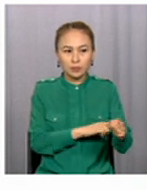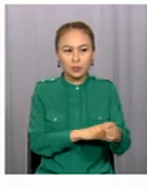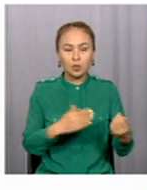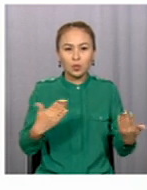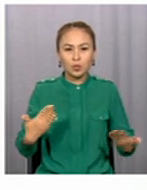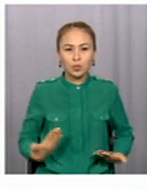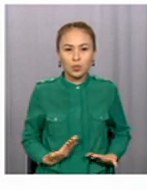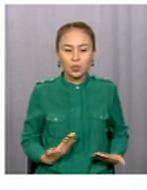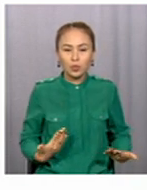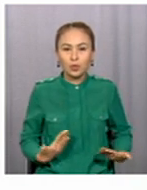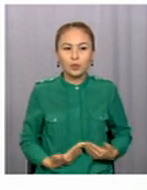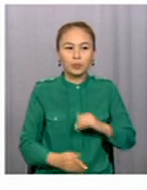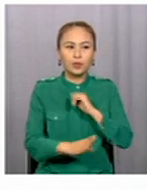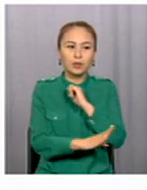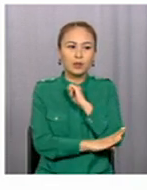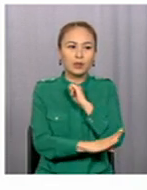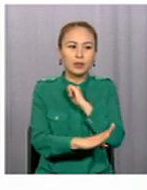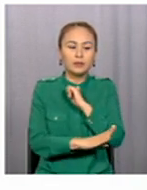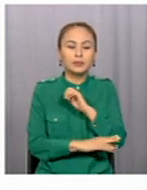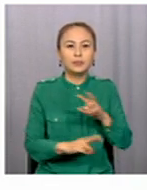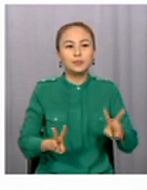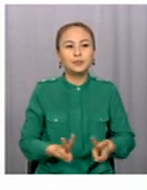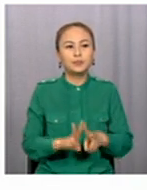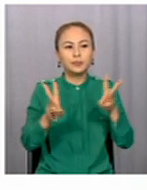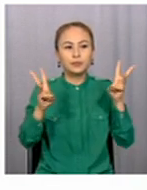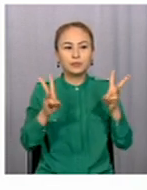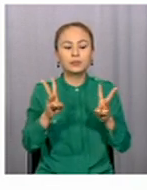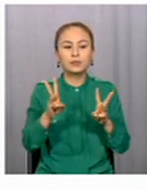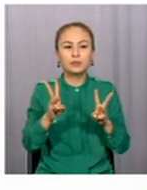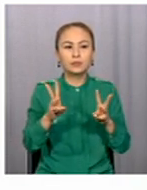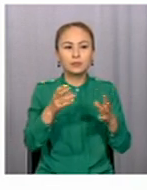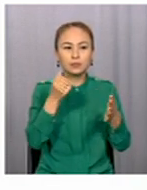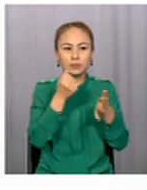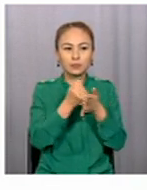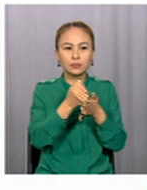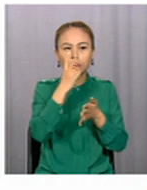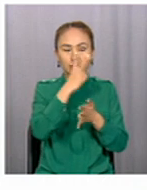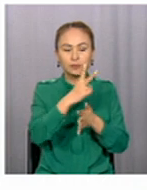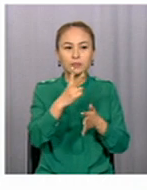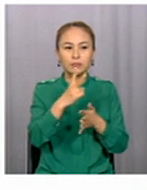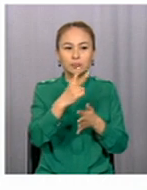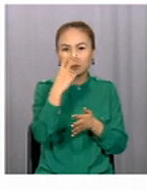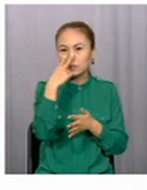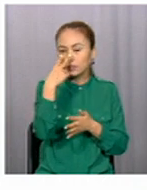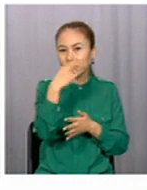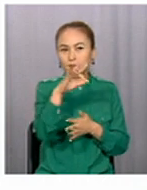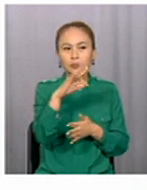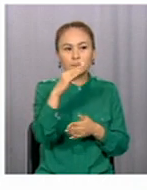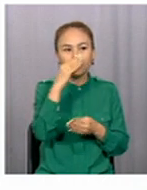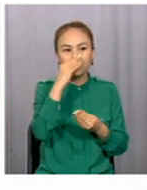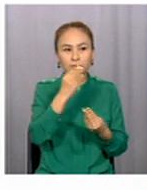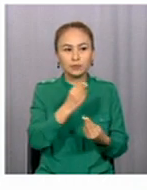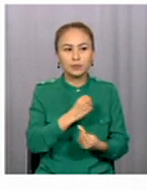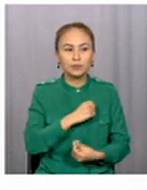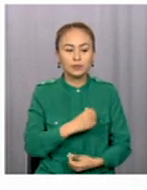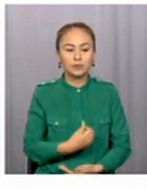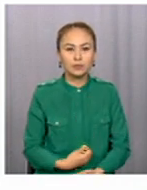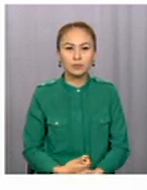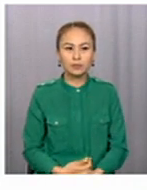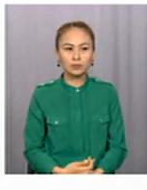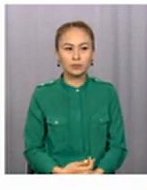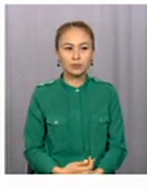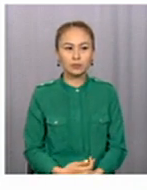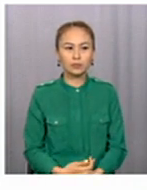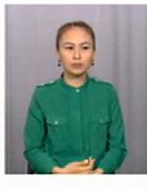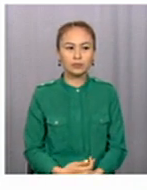метр. Өмір ағашы Бәйтеректің көк аспанмен таласқан көрінісі көздің жауын